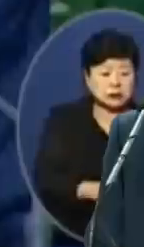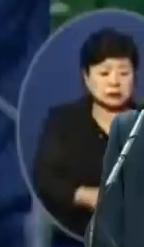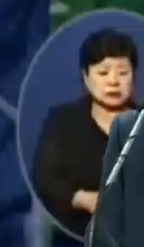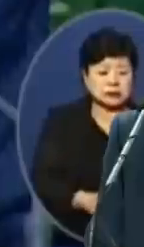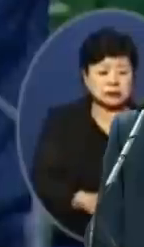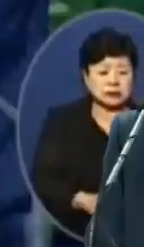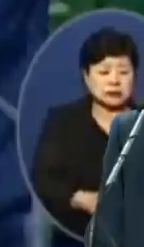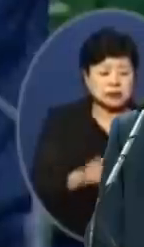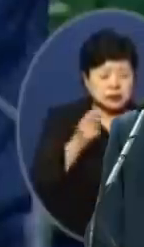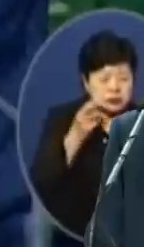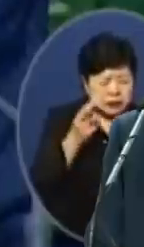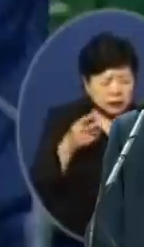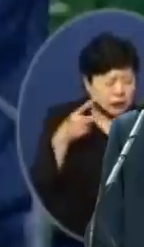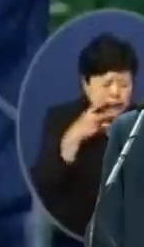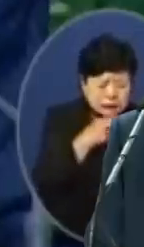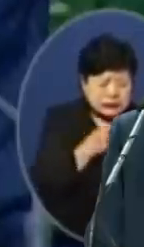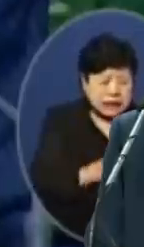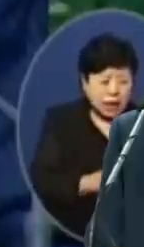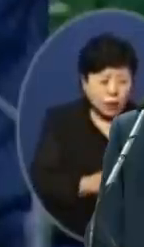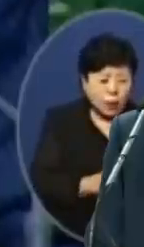들어가서 사흘 동안 금식을 하는데,